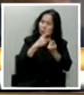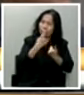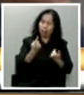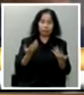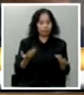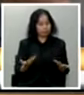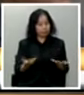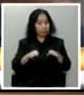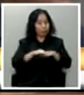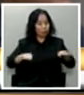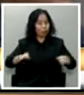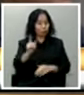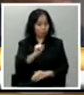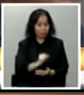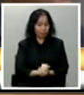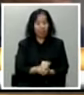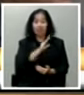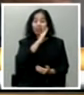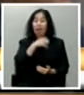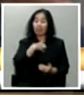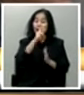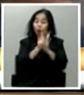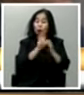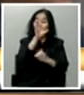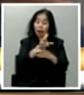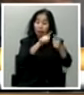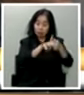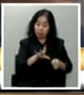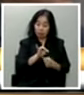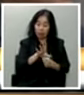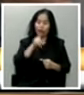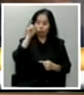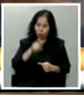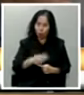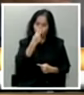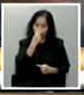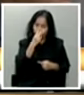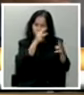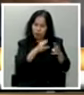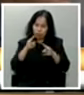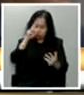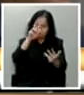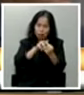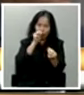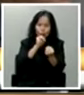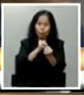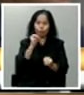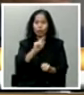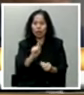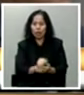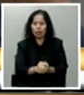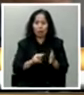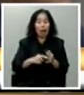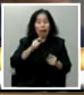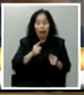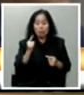ครับเพราะฉะนั้นข้อ85ถ้าจะใช้ต้องใช้ด้วยความเหมาะสมไม่ควรจะใช้ไปทุ